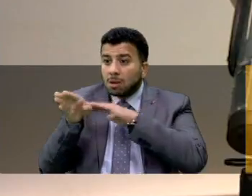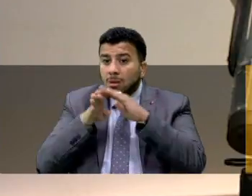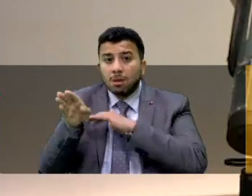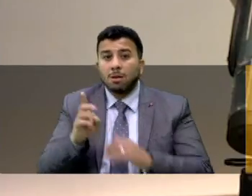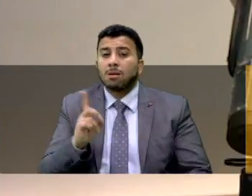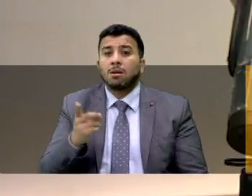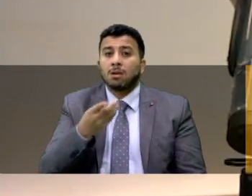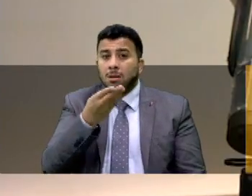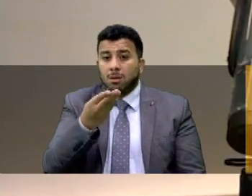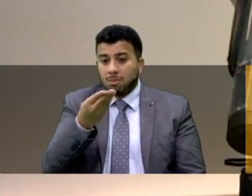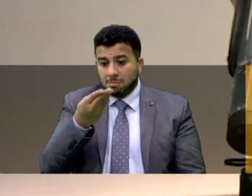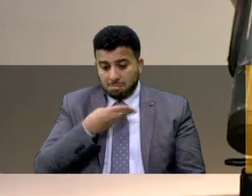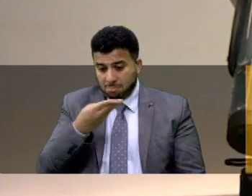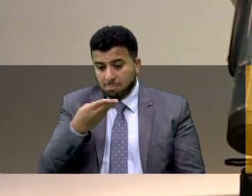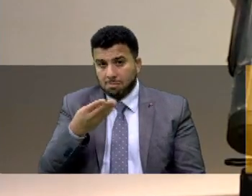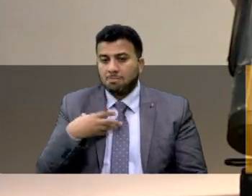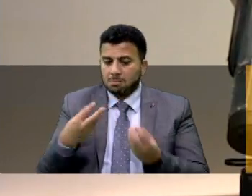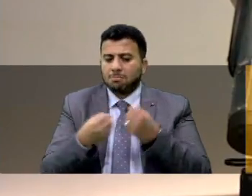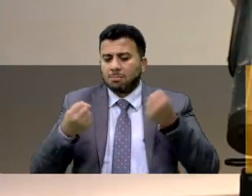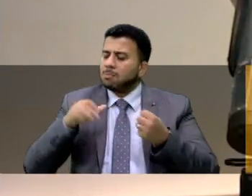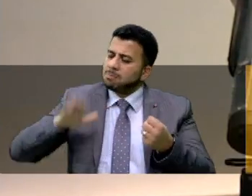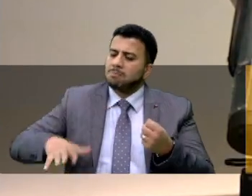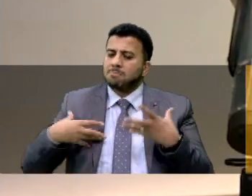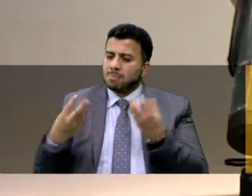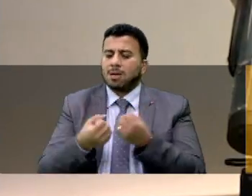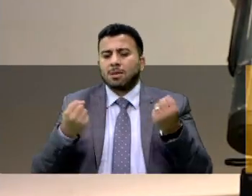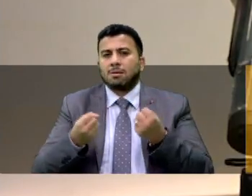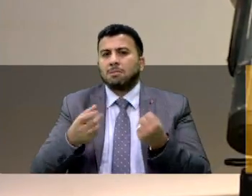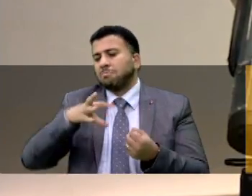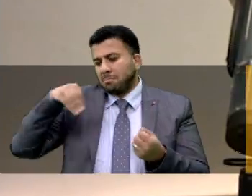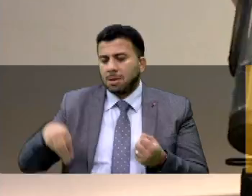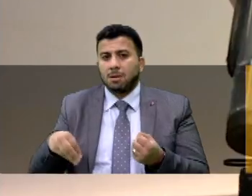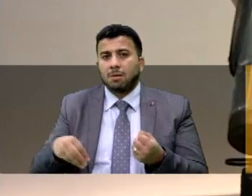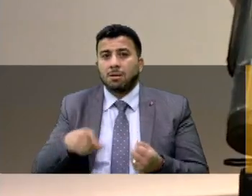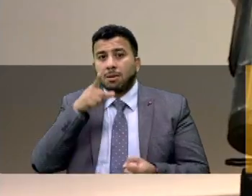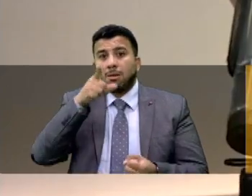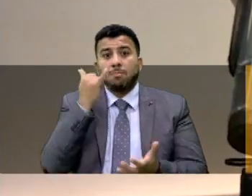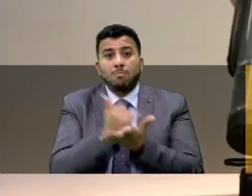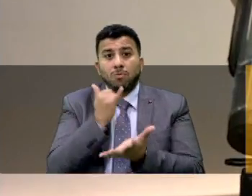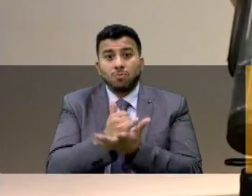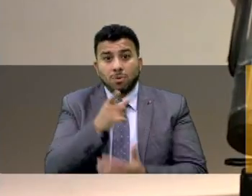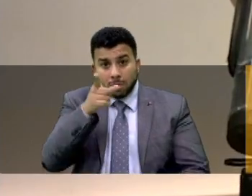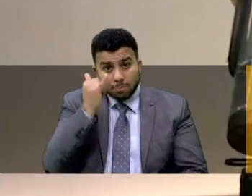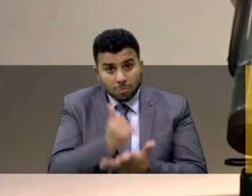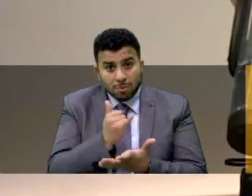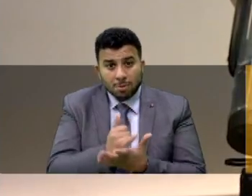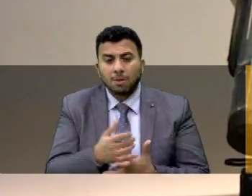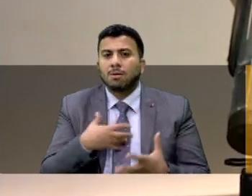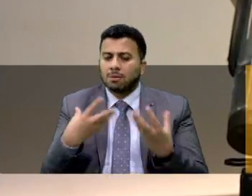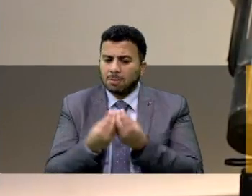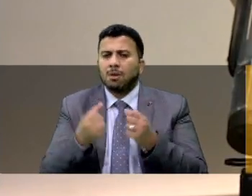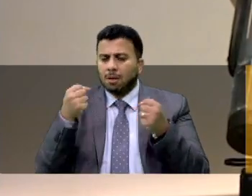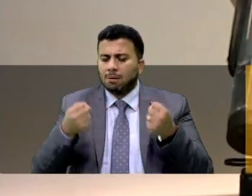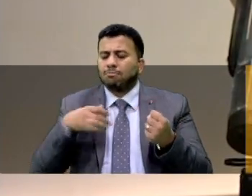معي بطاقة، اركب معي وأنا واخده. فأنا أخذته على مسؤولية حضرتك، أخذته جولته في